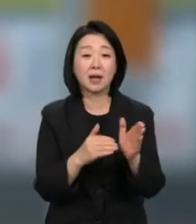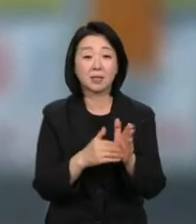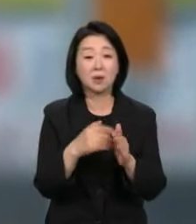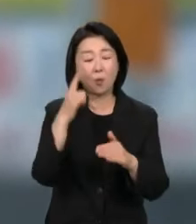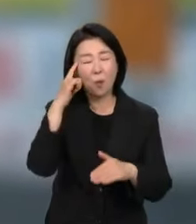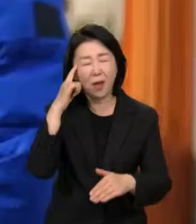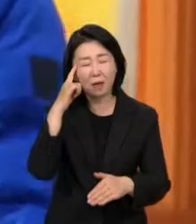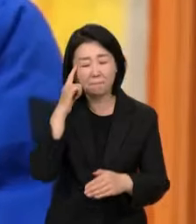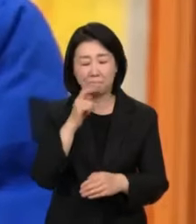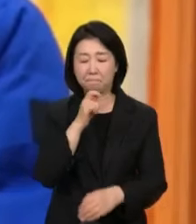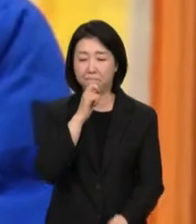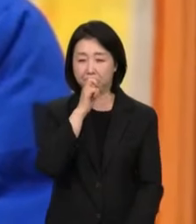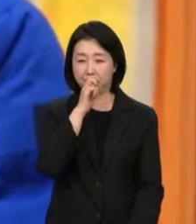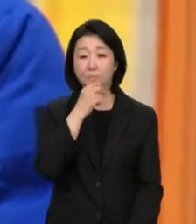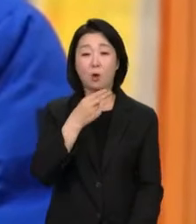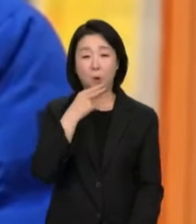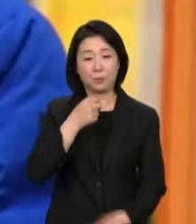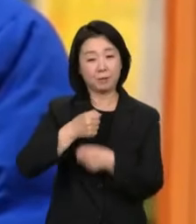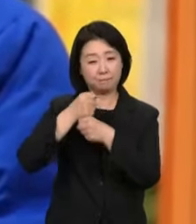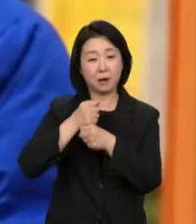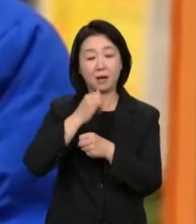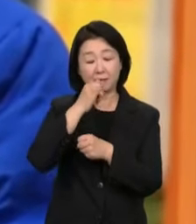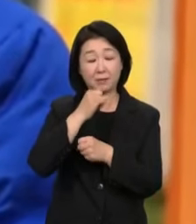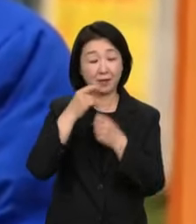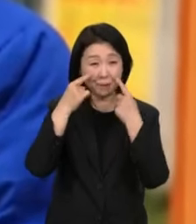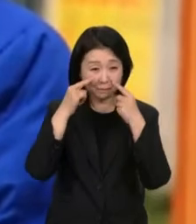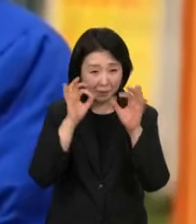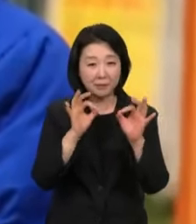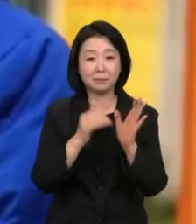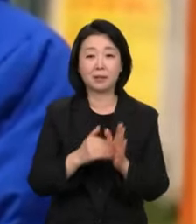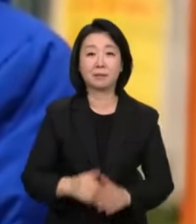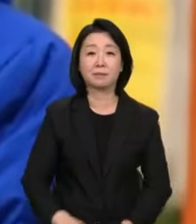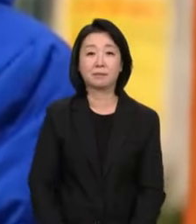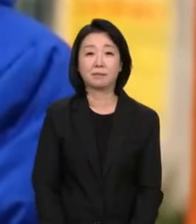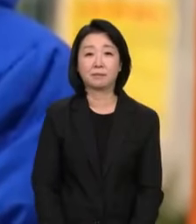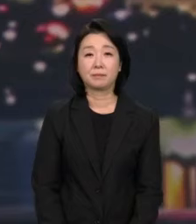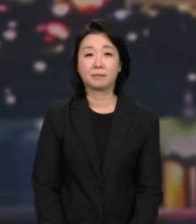해 눈길을 끌었습니다. JTBC 이희정입니다.